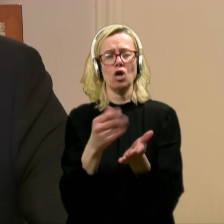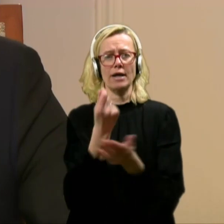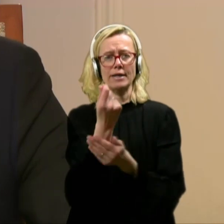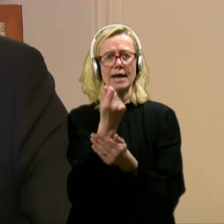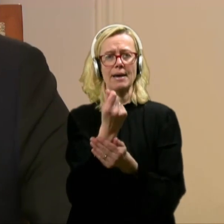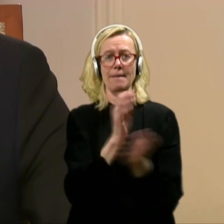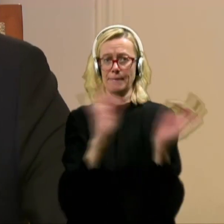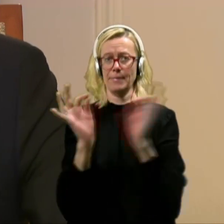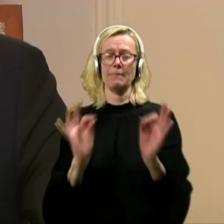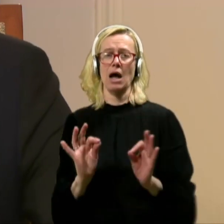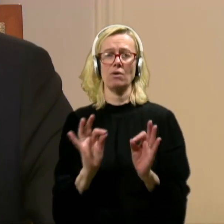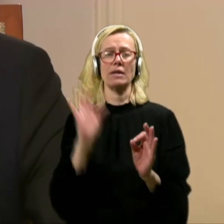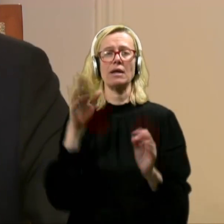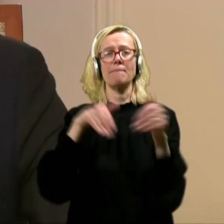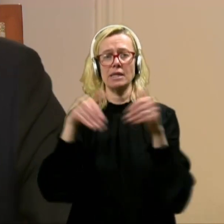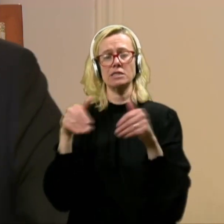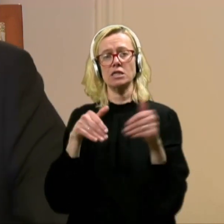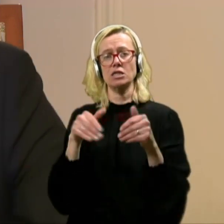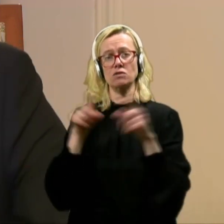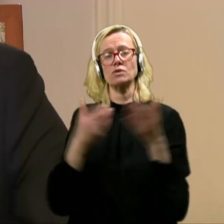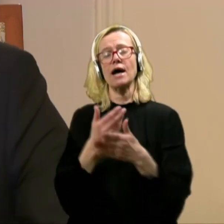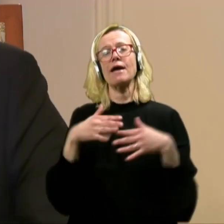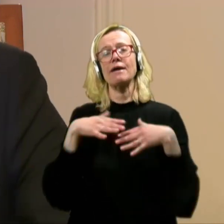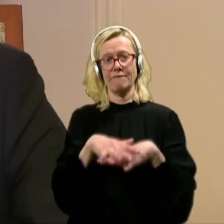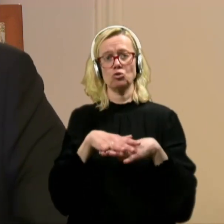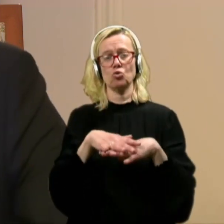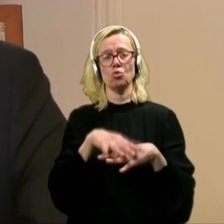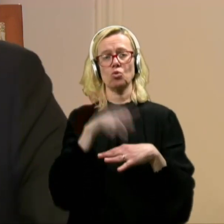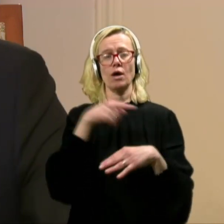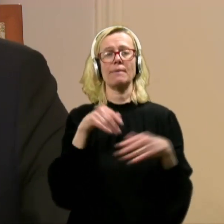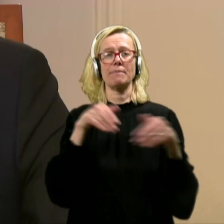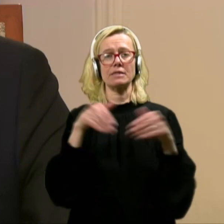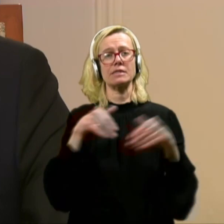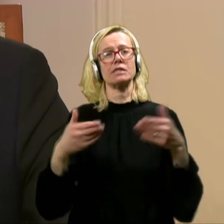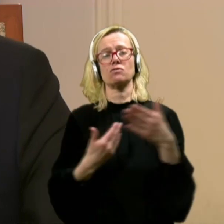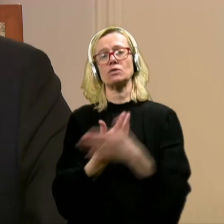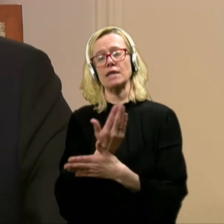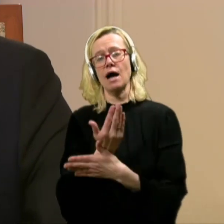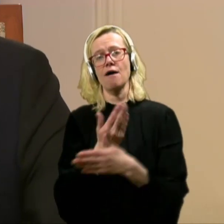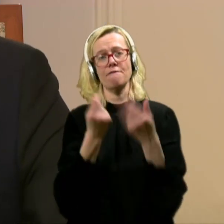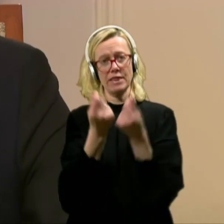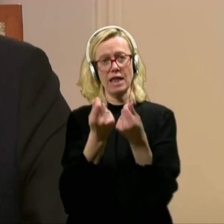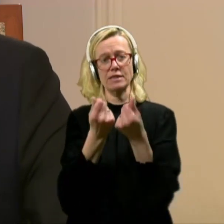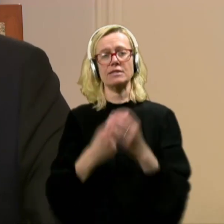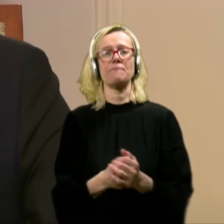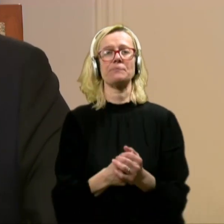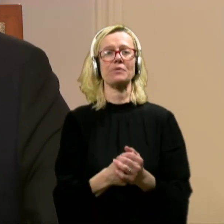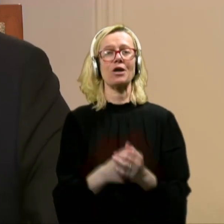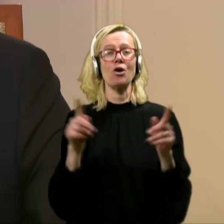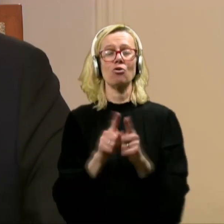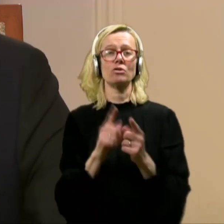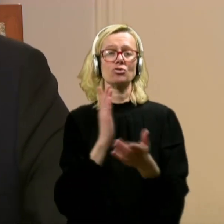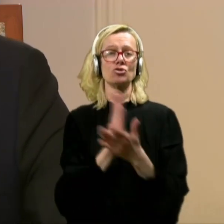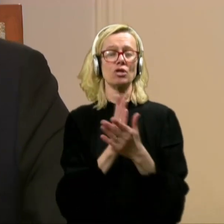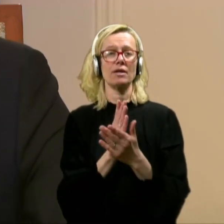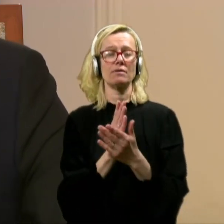so pripravljene na Ministrstvu za infrastrukturo in Ministrstvu za finance. Kot sem